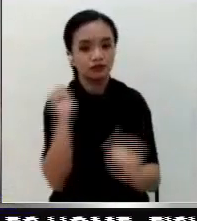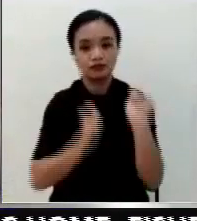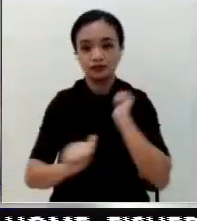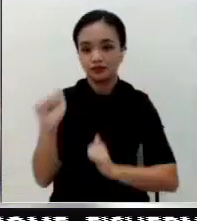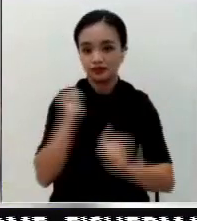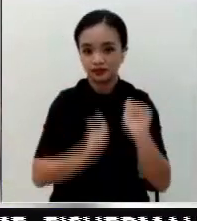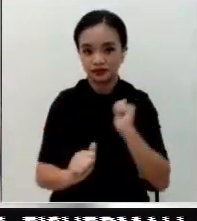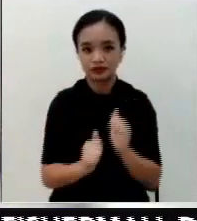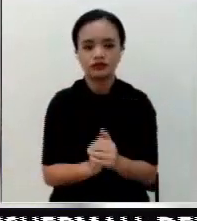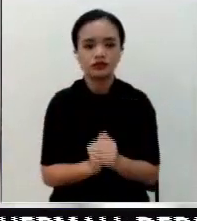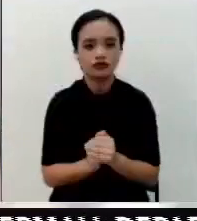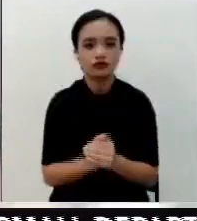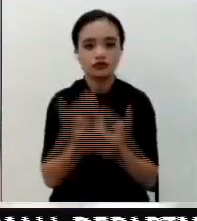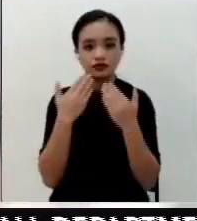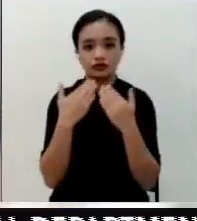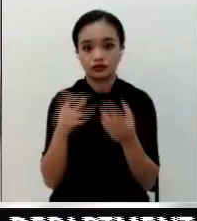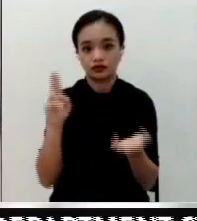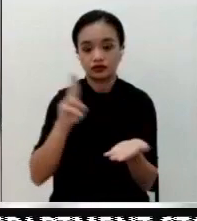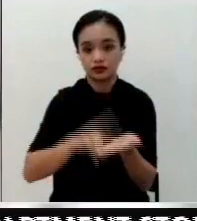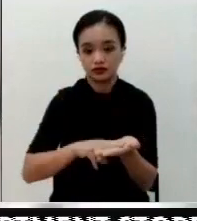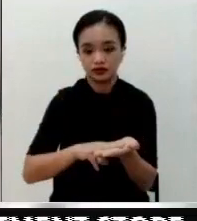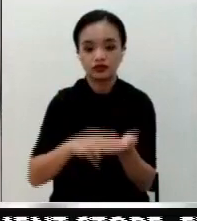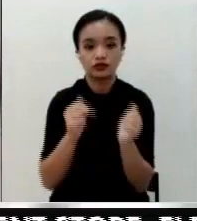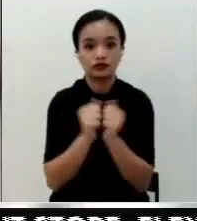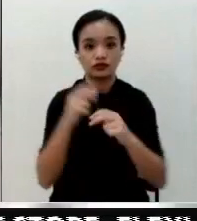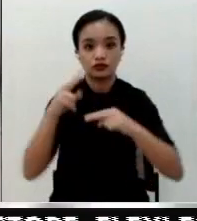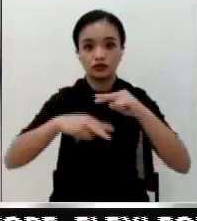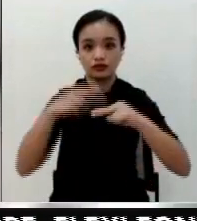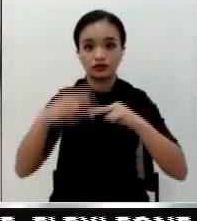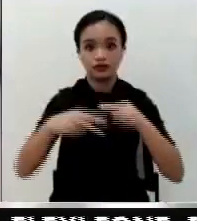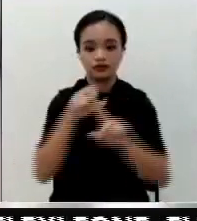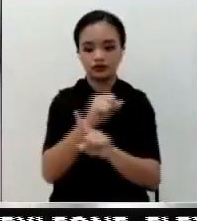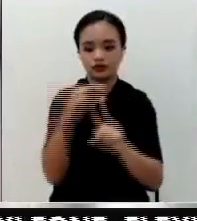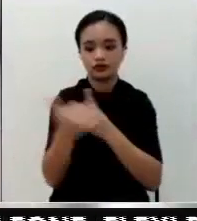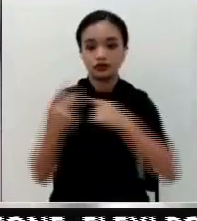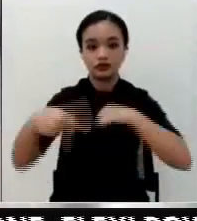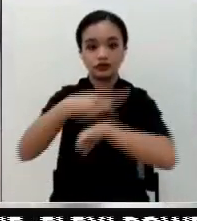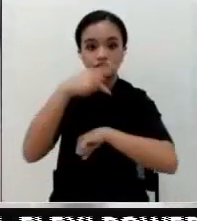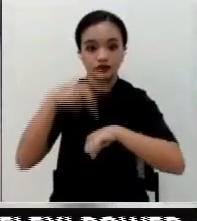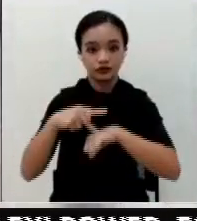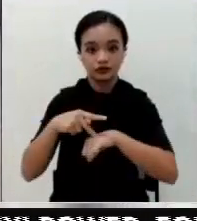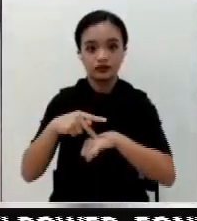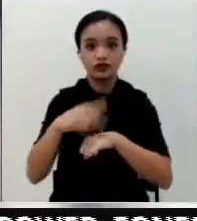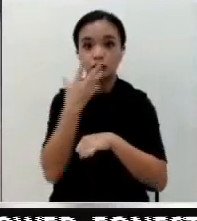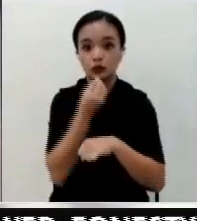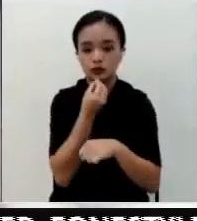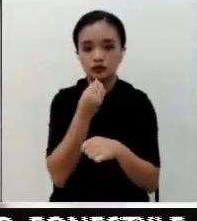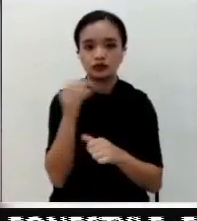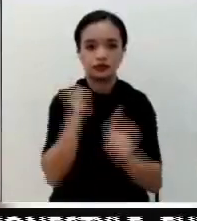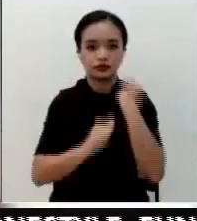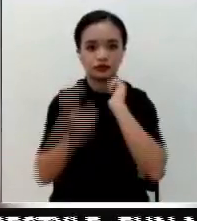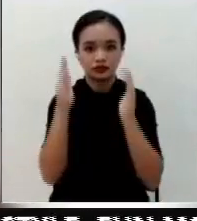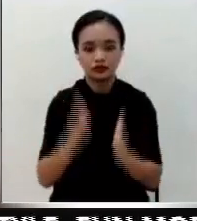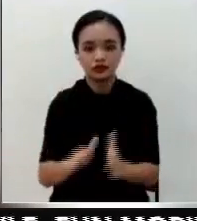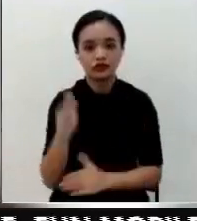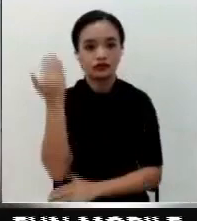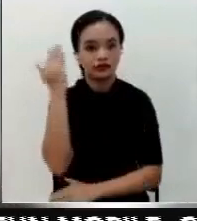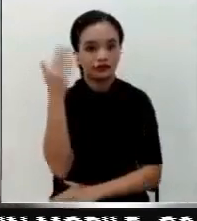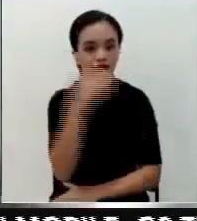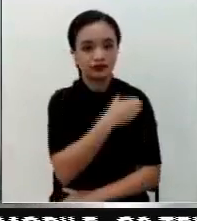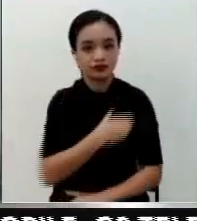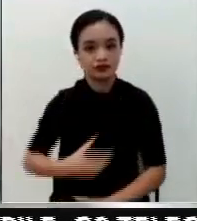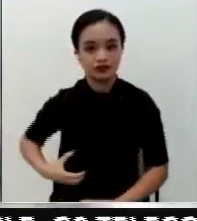na pumirma ng contract with Autism Society Philippines and MUPH Org si Sparkle Star and Miss Universe Philippines 2023,